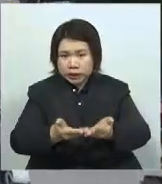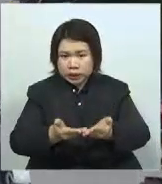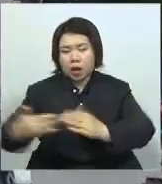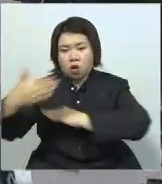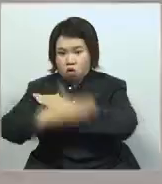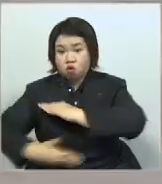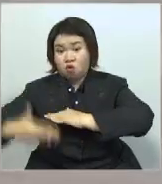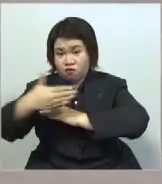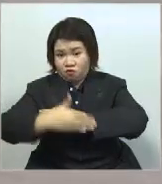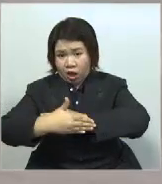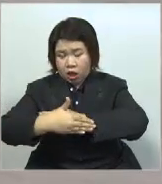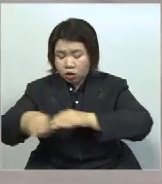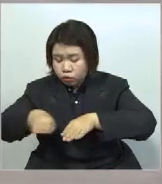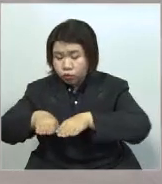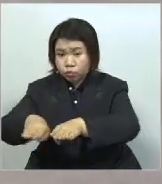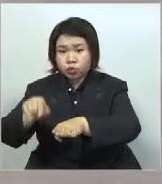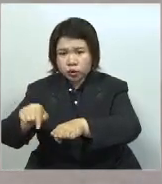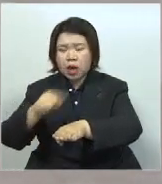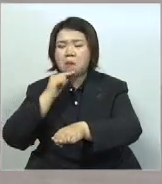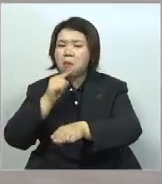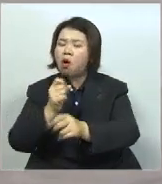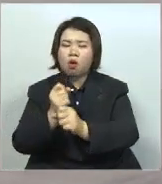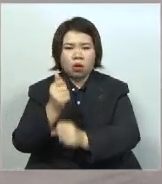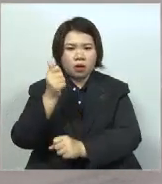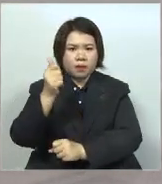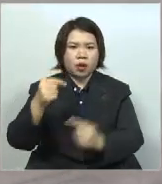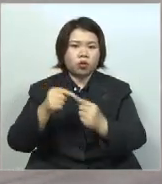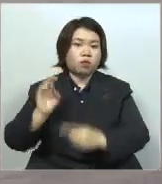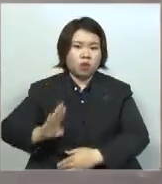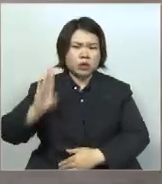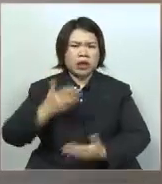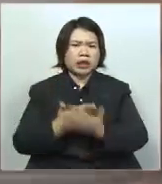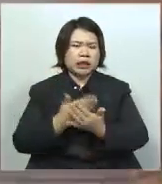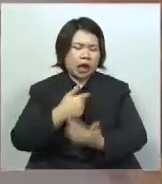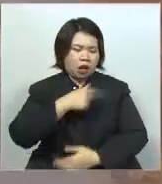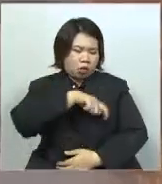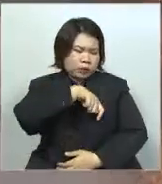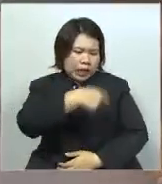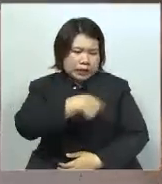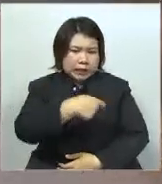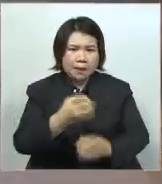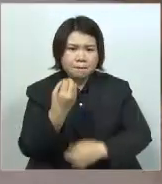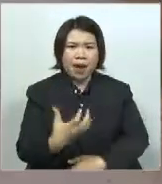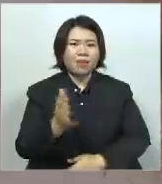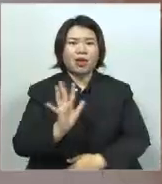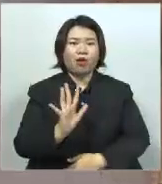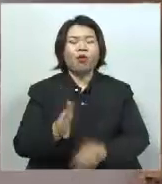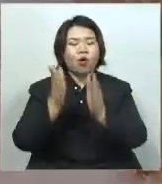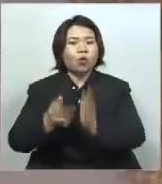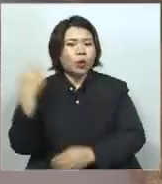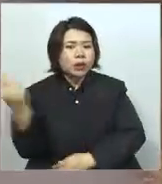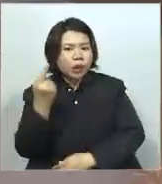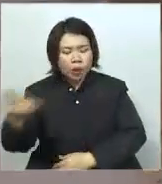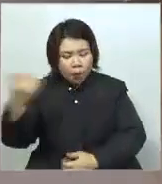างรถไฟรางคู่ก็จะส่งผลดีให้กับผู้ประกอบการเรื่องการลดต้นทุนของผู้ประกอบการและจะเพิ่มจำนวนนักท่องเ